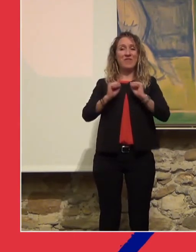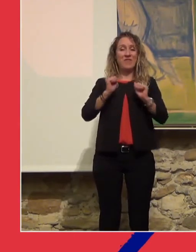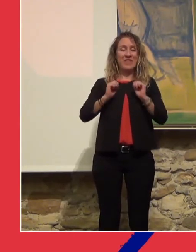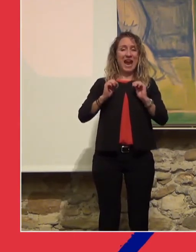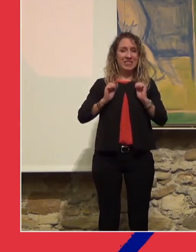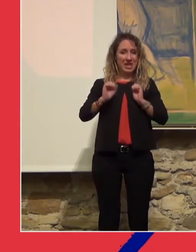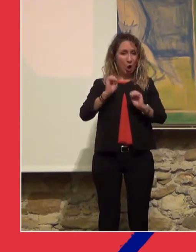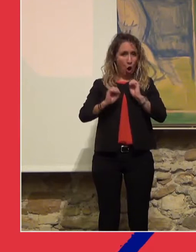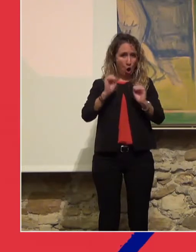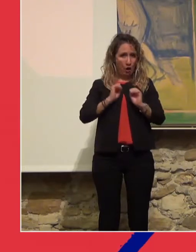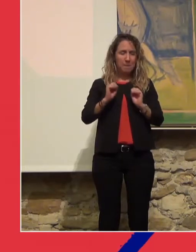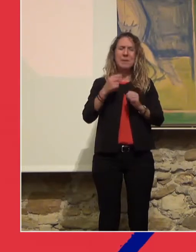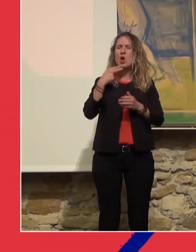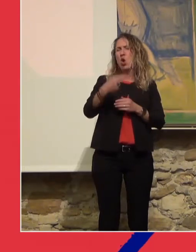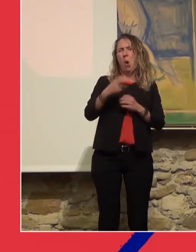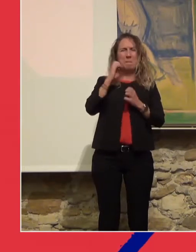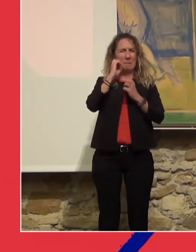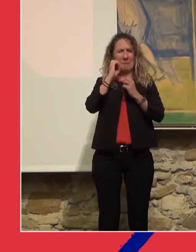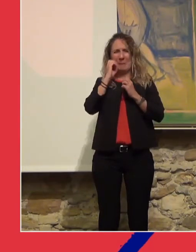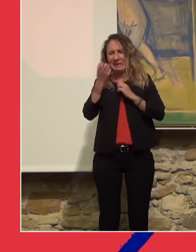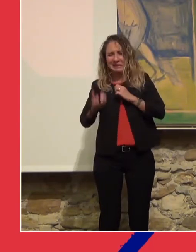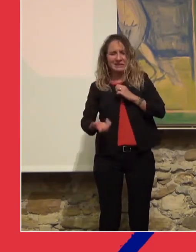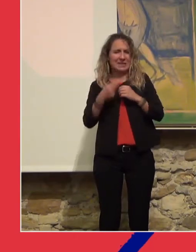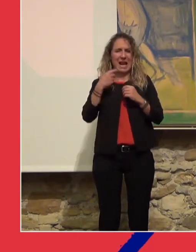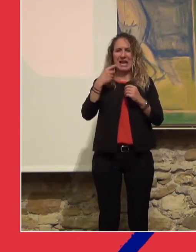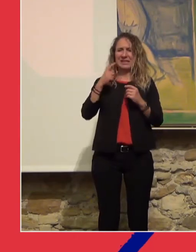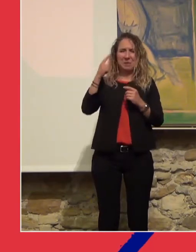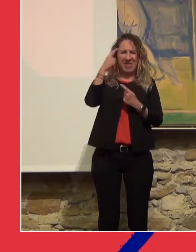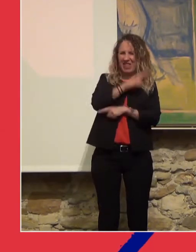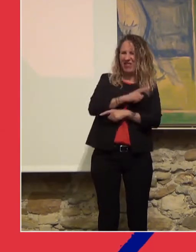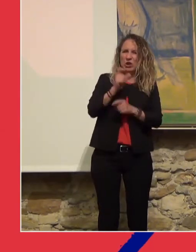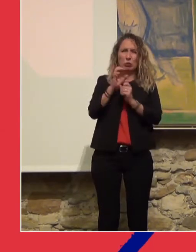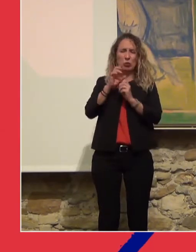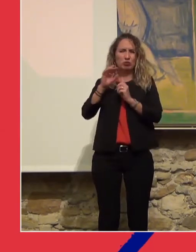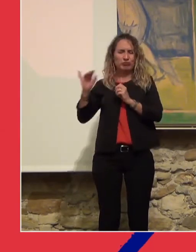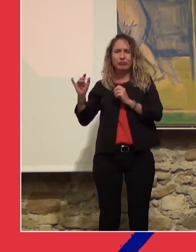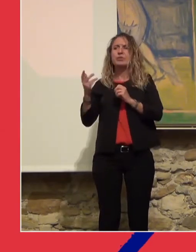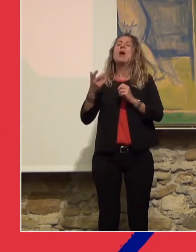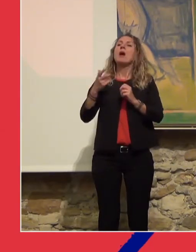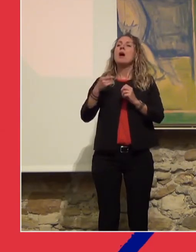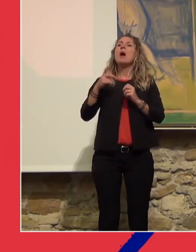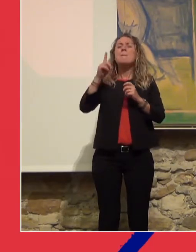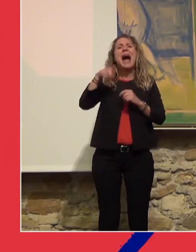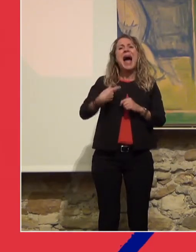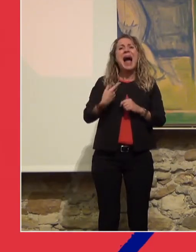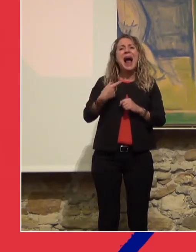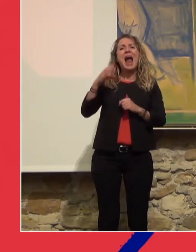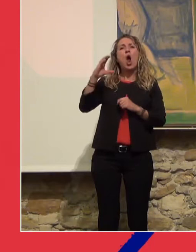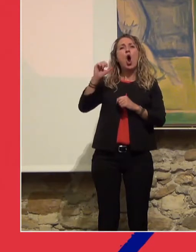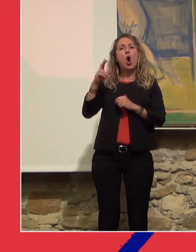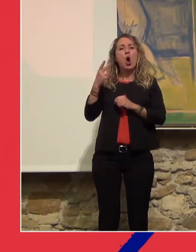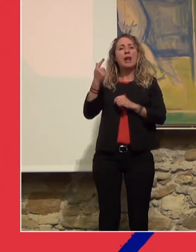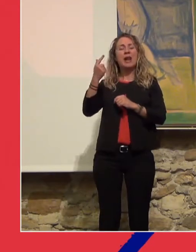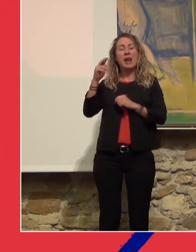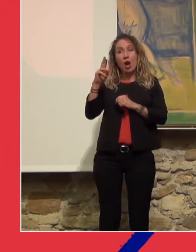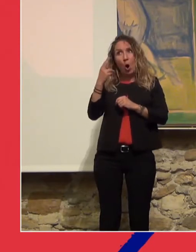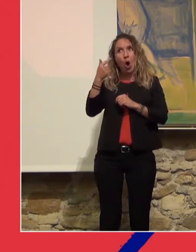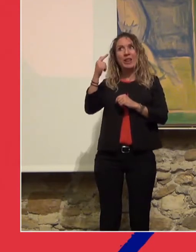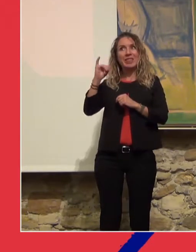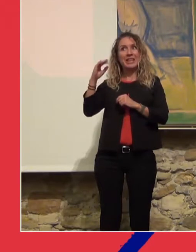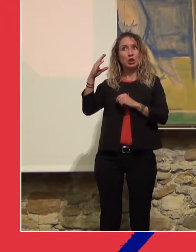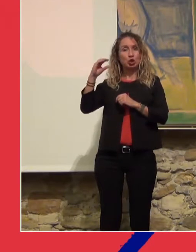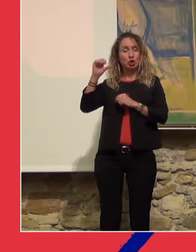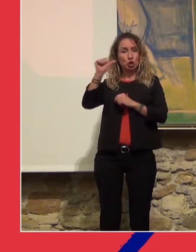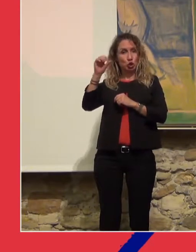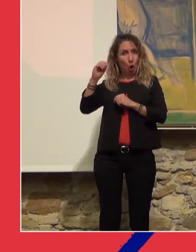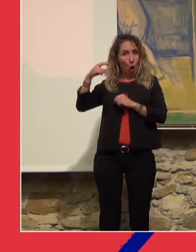nomi difficilissimi, tocilizumab e quant'altro, ma anche il vecchio cortisone, inizialmente sconsigliato dai medici di